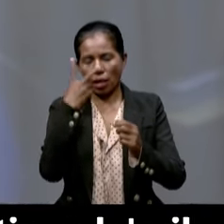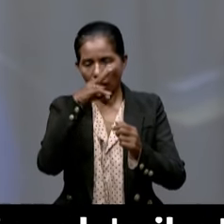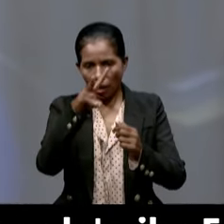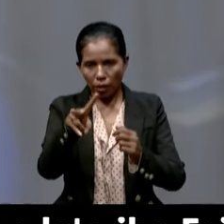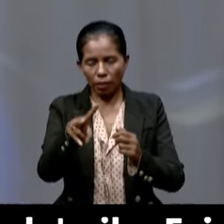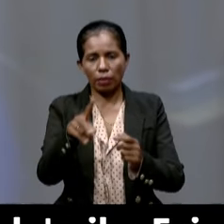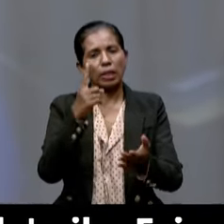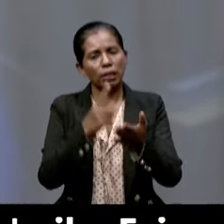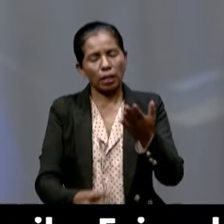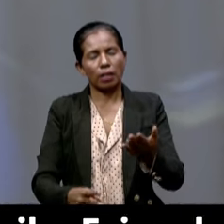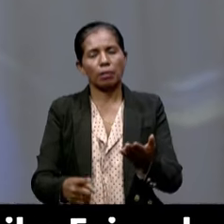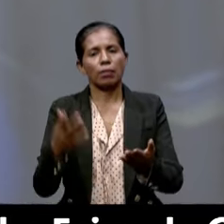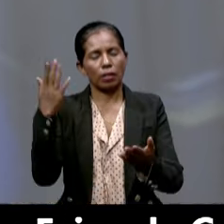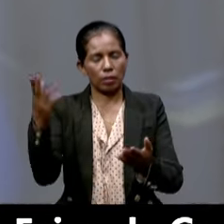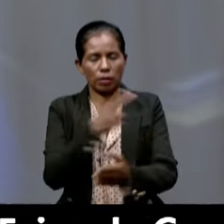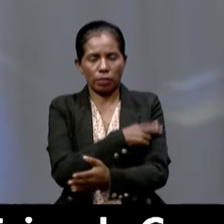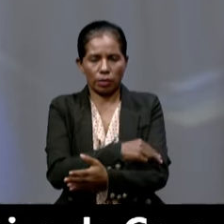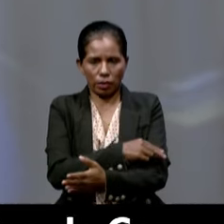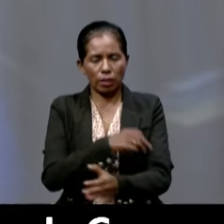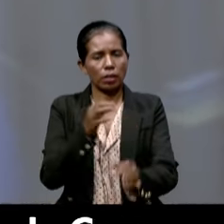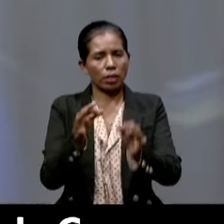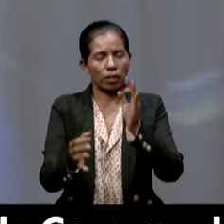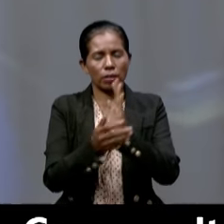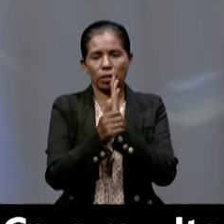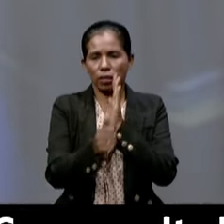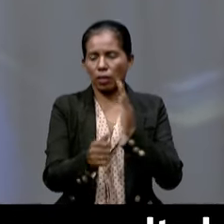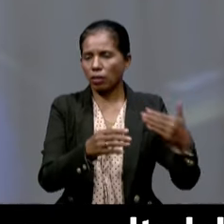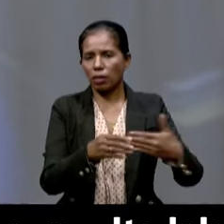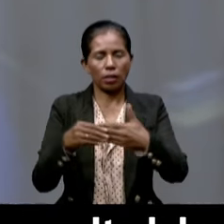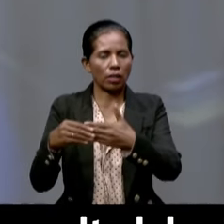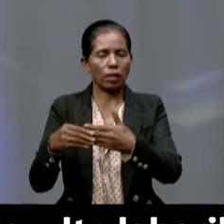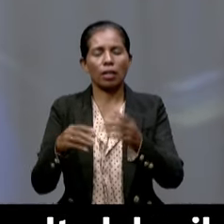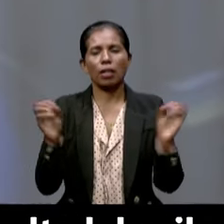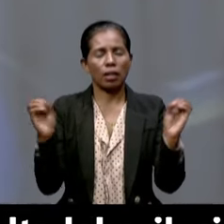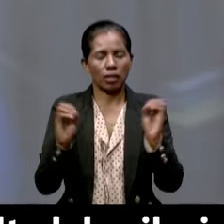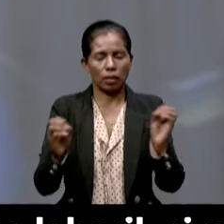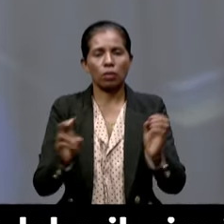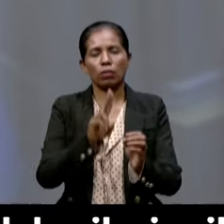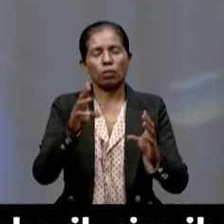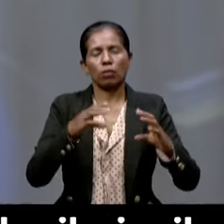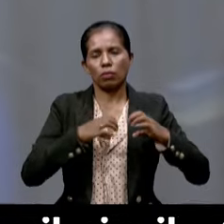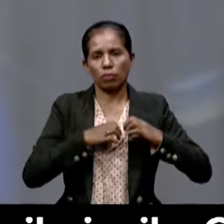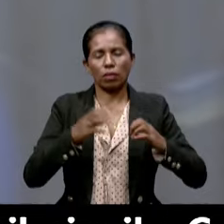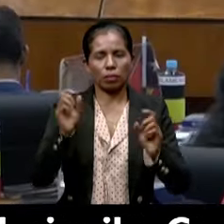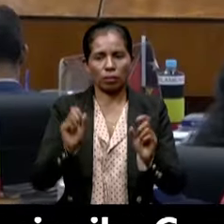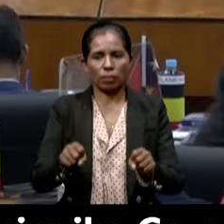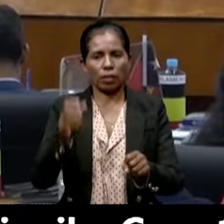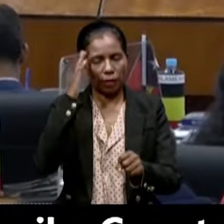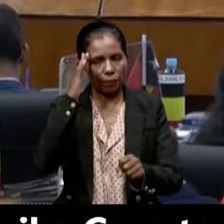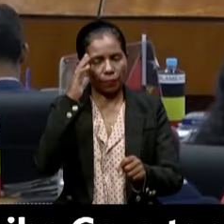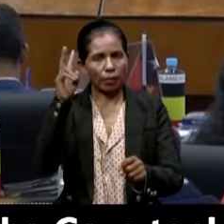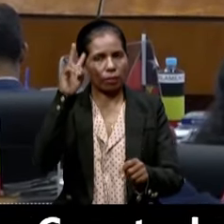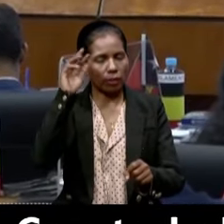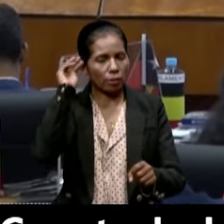balaran saída ma acontece se kari capacidade atu lidera la hija usa netik fuan ho di hanoi hatamba ke stau ne vice